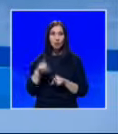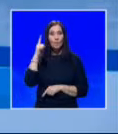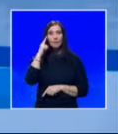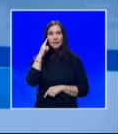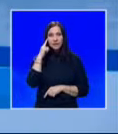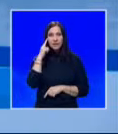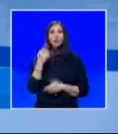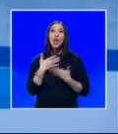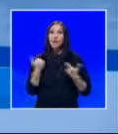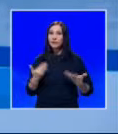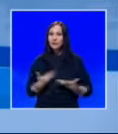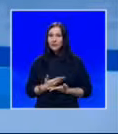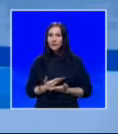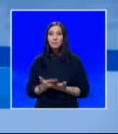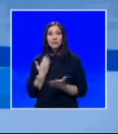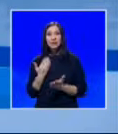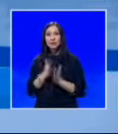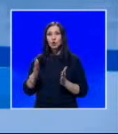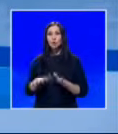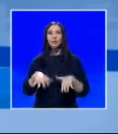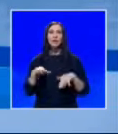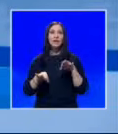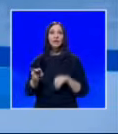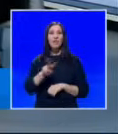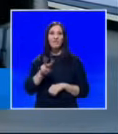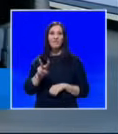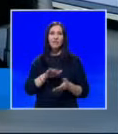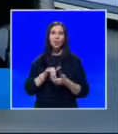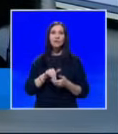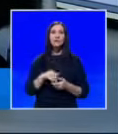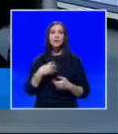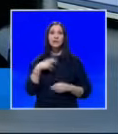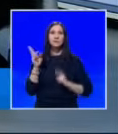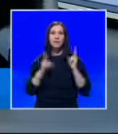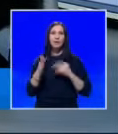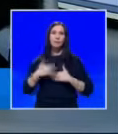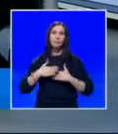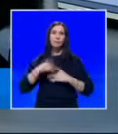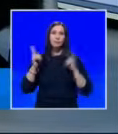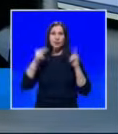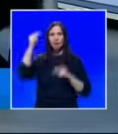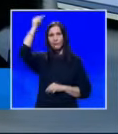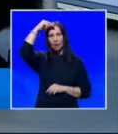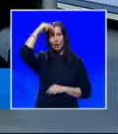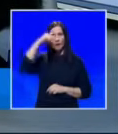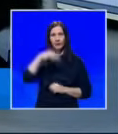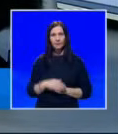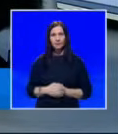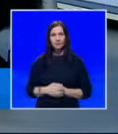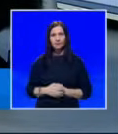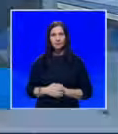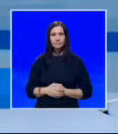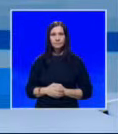че нямат интерес от предсрочни парламентарни избори и двете коалиции ГЕРБ, СДС и Продължаваме промяната и Демократична